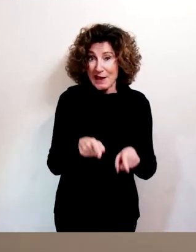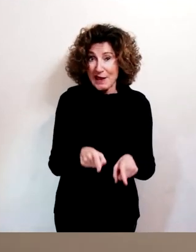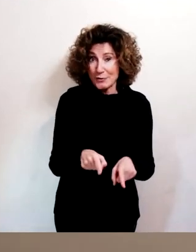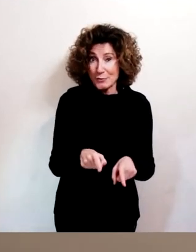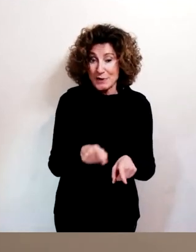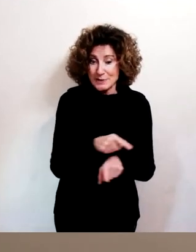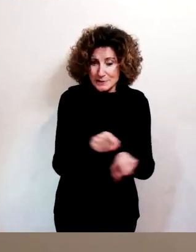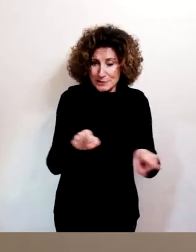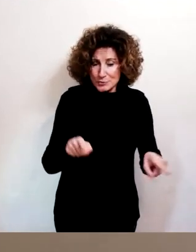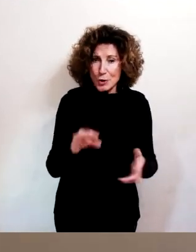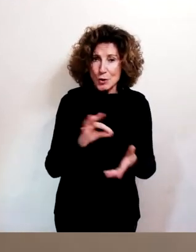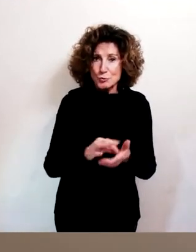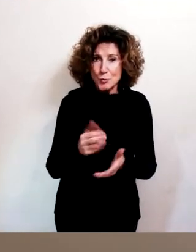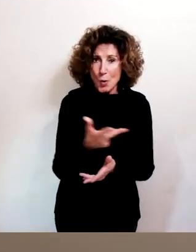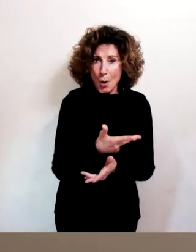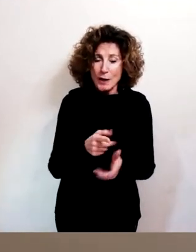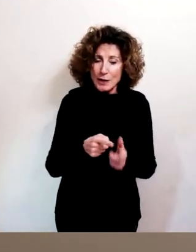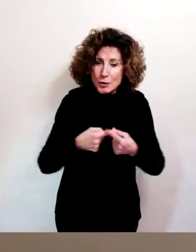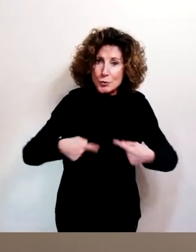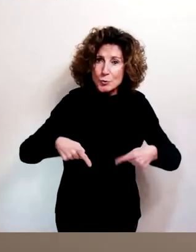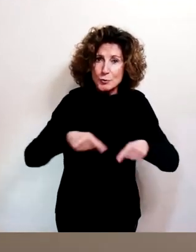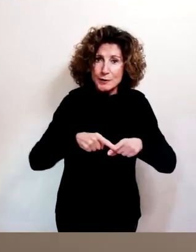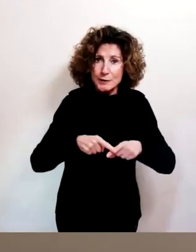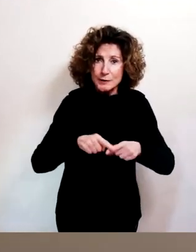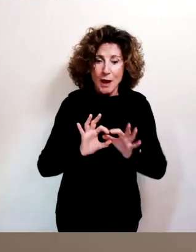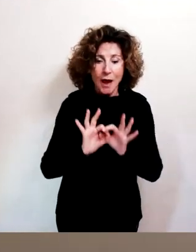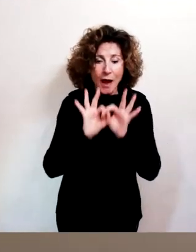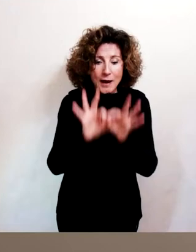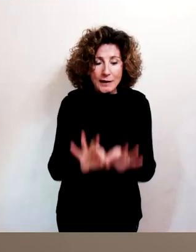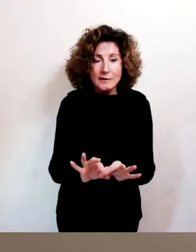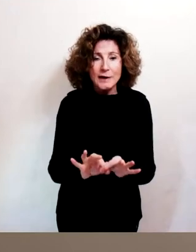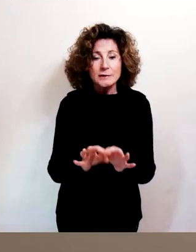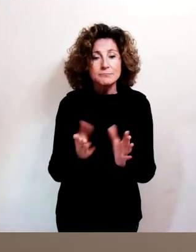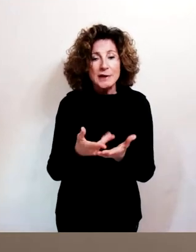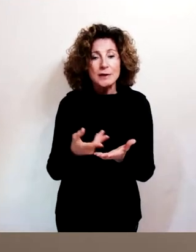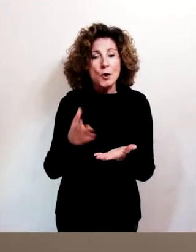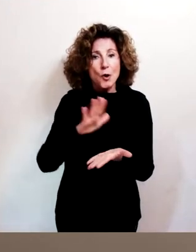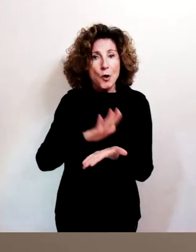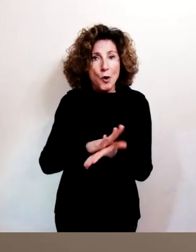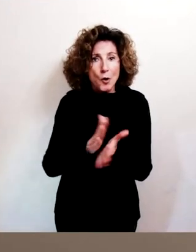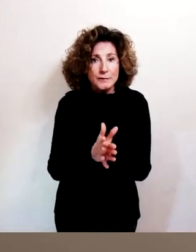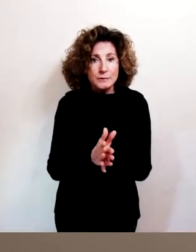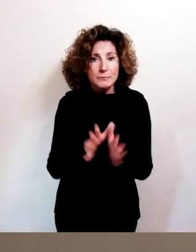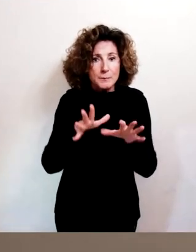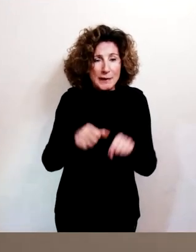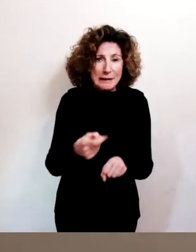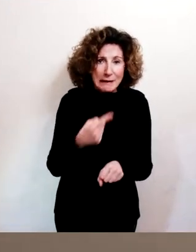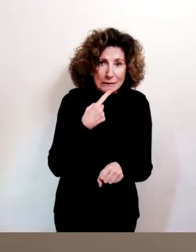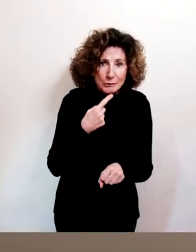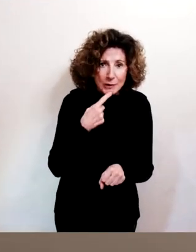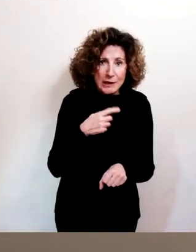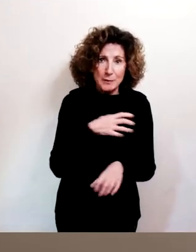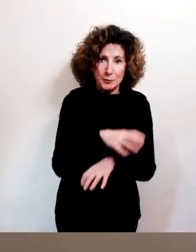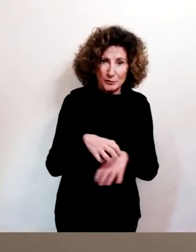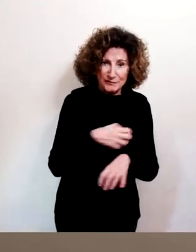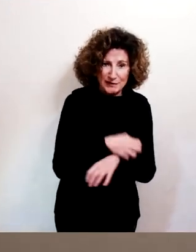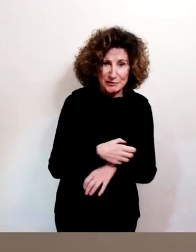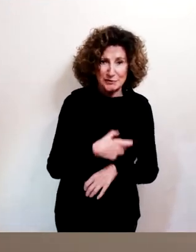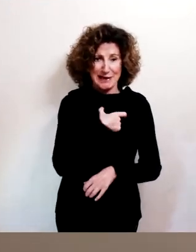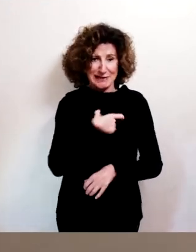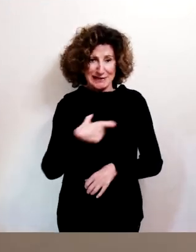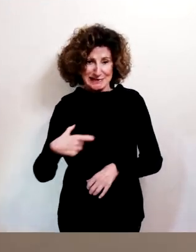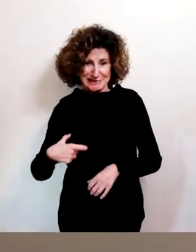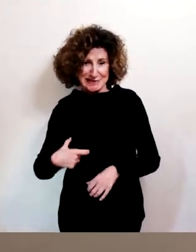persone e allora si sono riunite le tre scuole con una convenzione che ha impegnato provveditori all'epoca